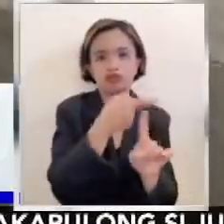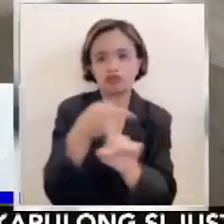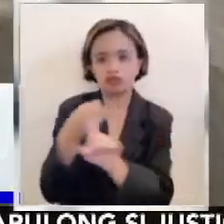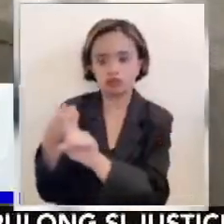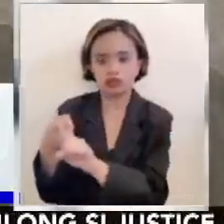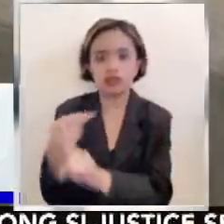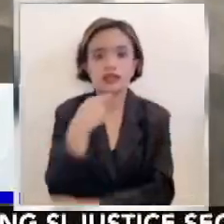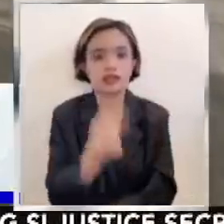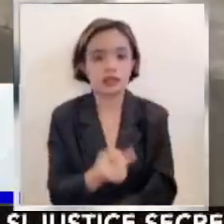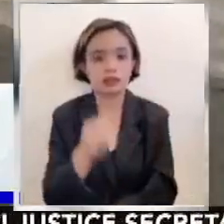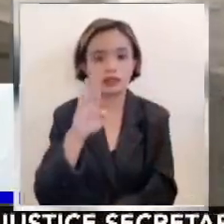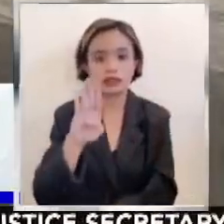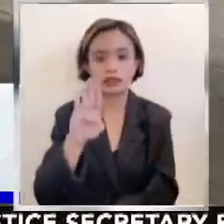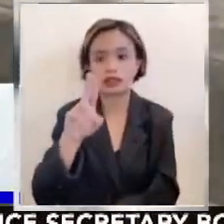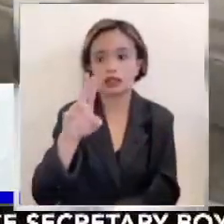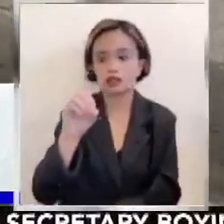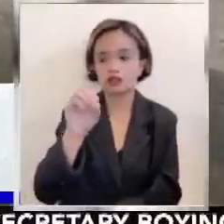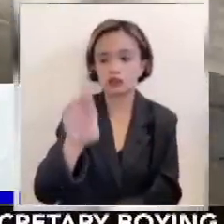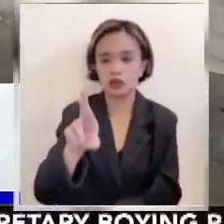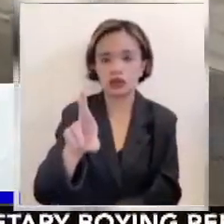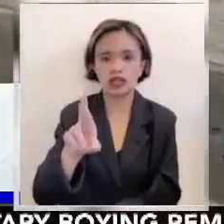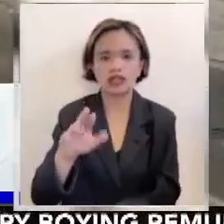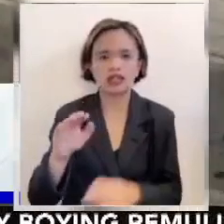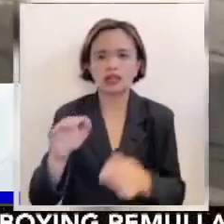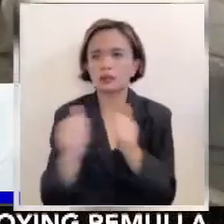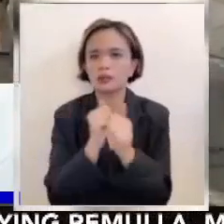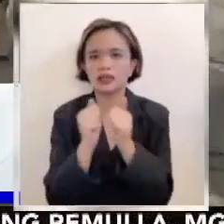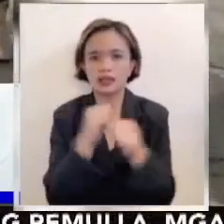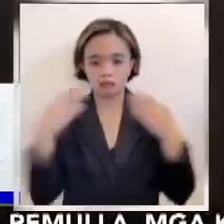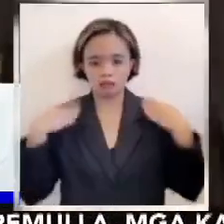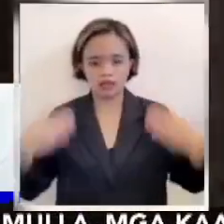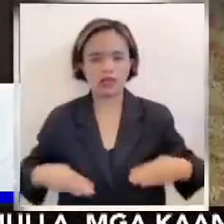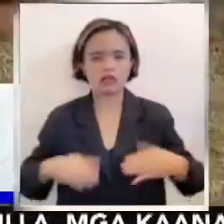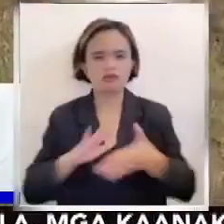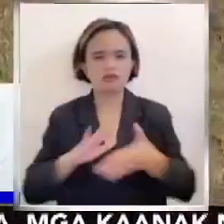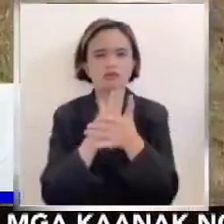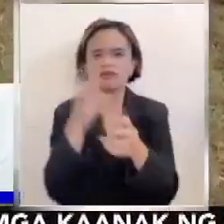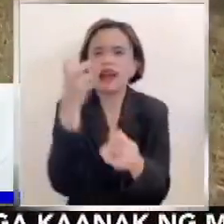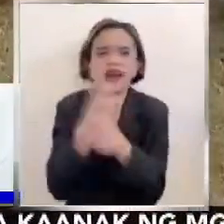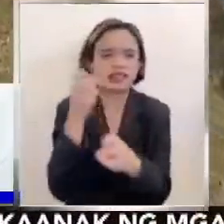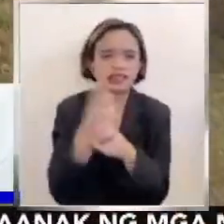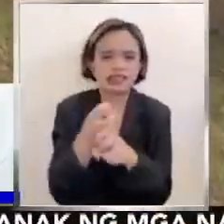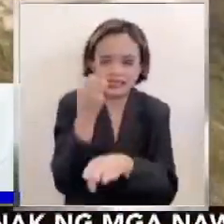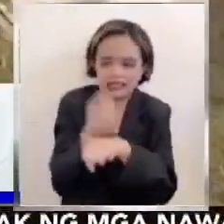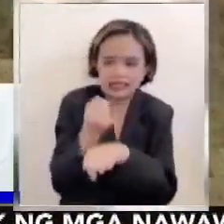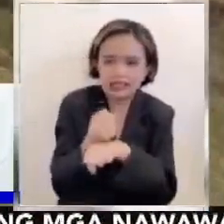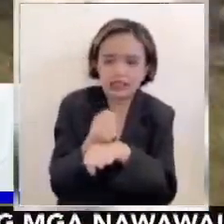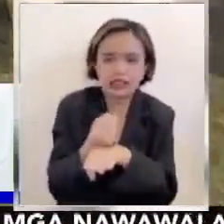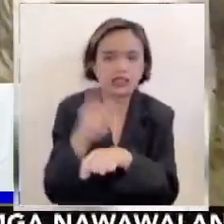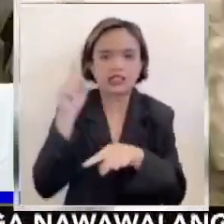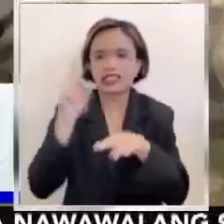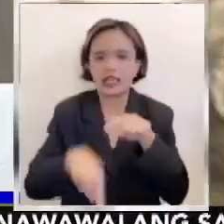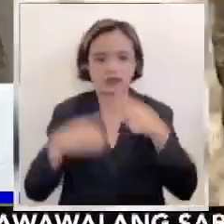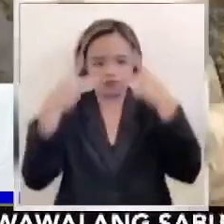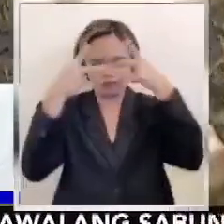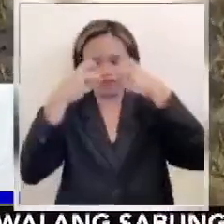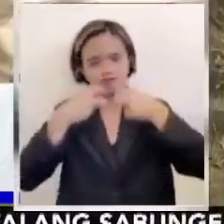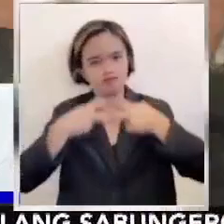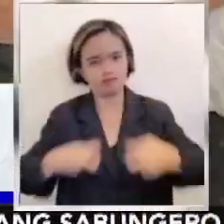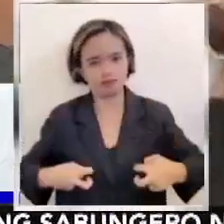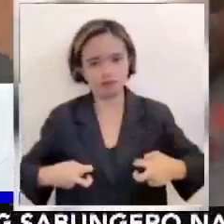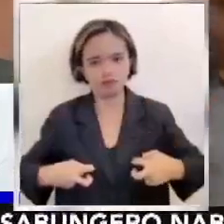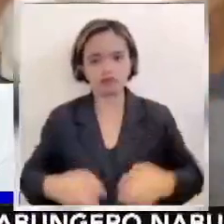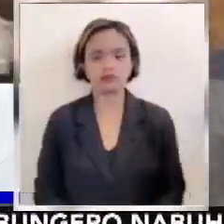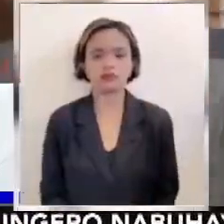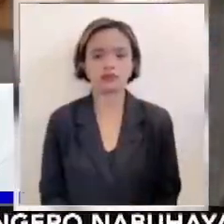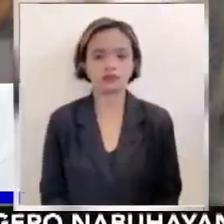Corrections, mummified o matitigas na mga nasabing bangkay kaya hindi na maisasailalim pa sa autopsy. Bago ang